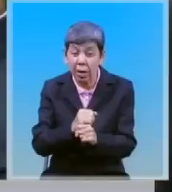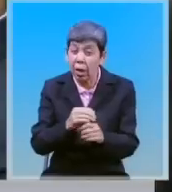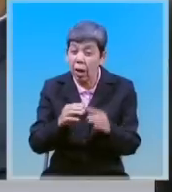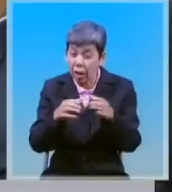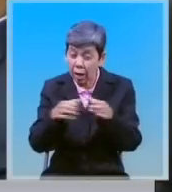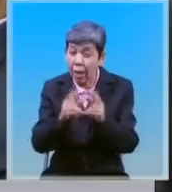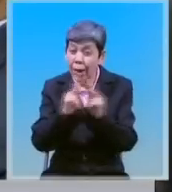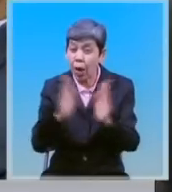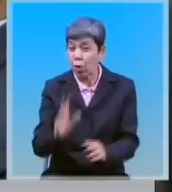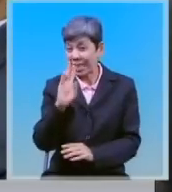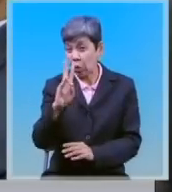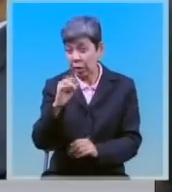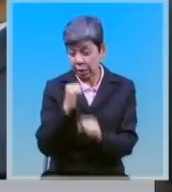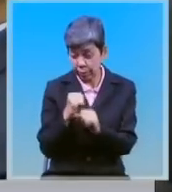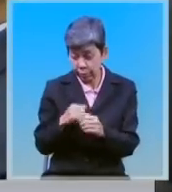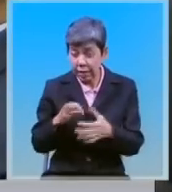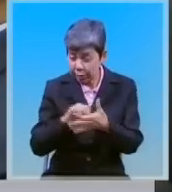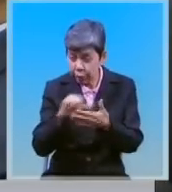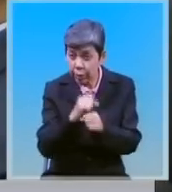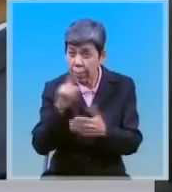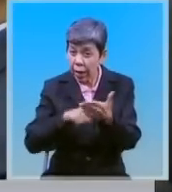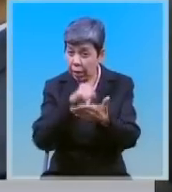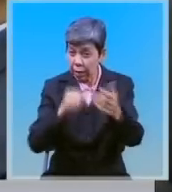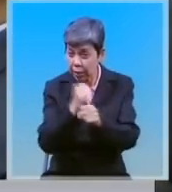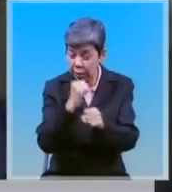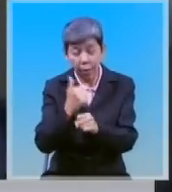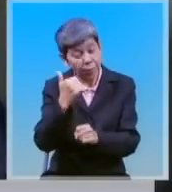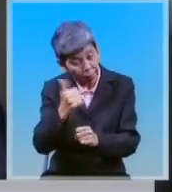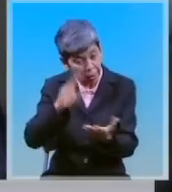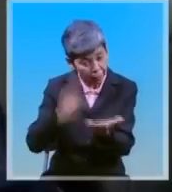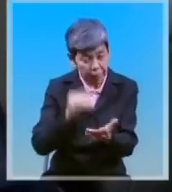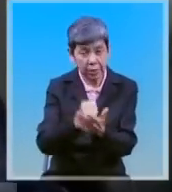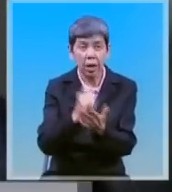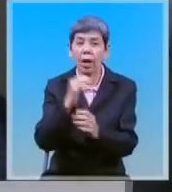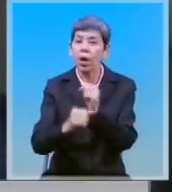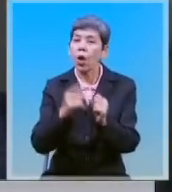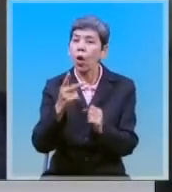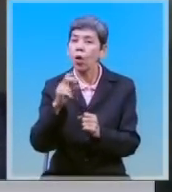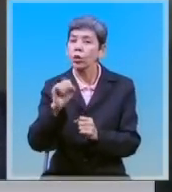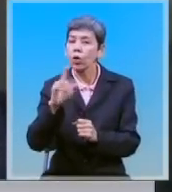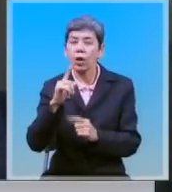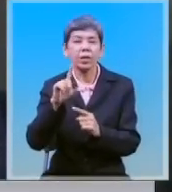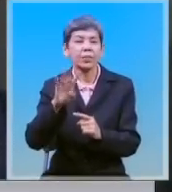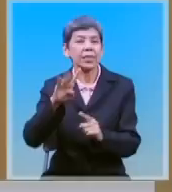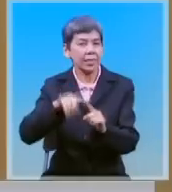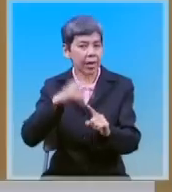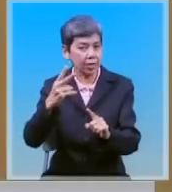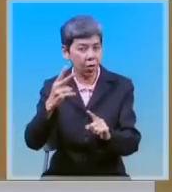หันต์จะสามารถนำธงการเลือกตั้งปักไว้ในปฏิทินแรกของคสช. 24กุมภา